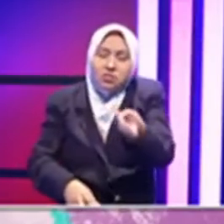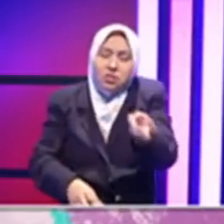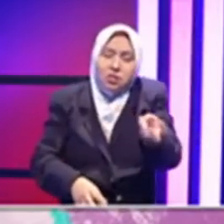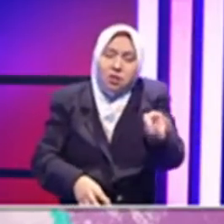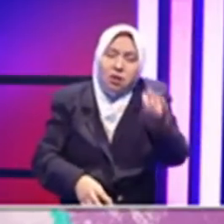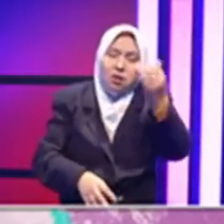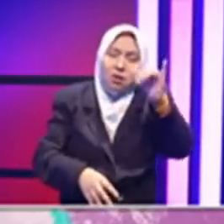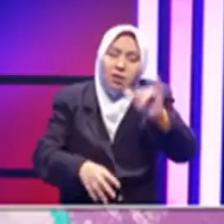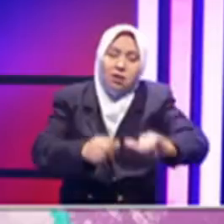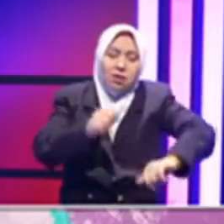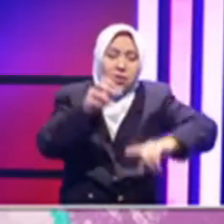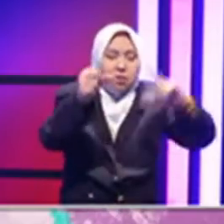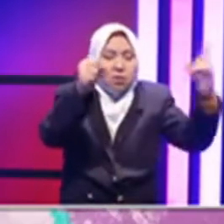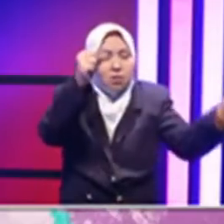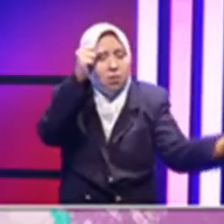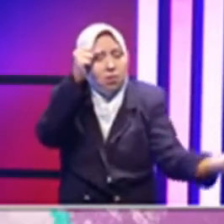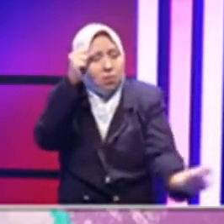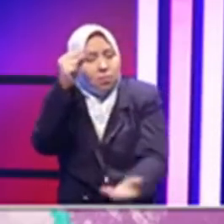وَحَبَّ